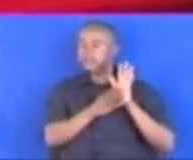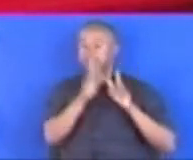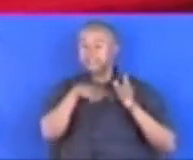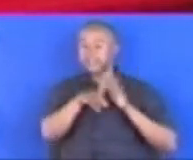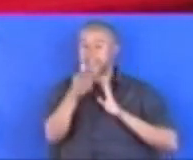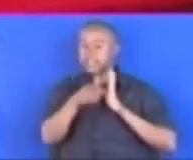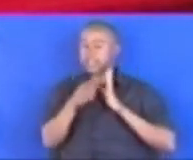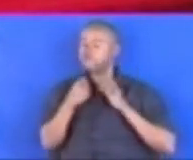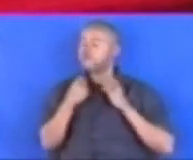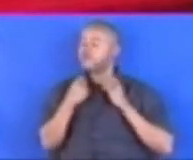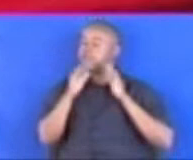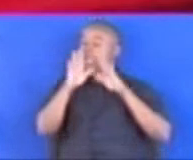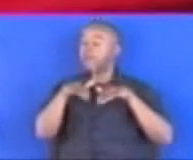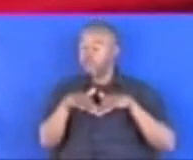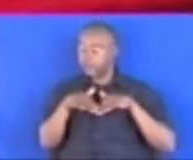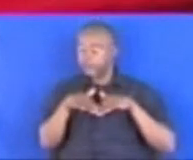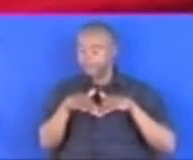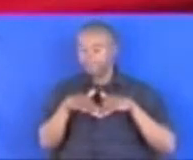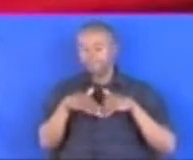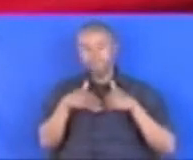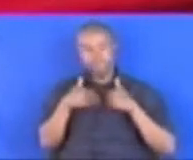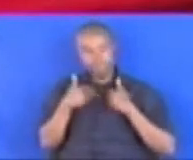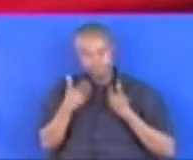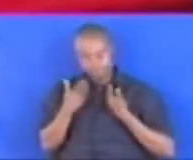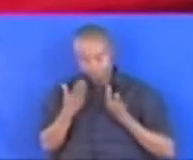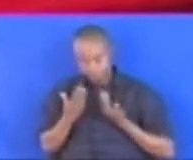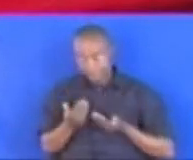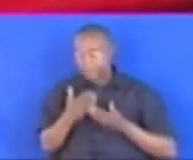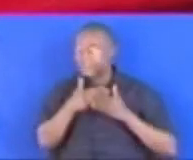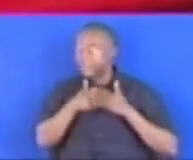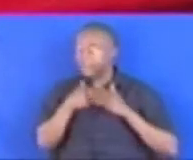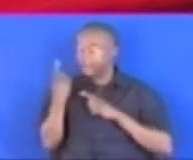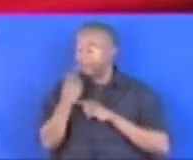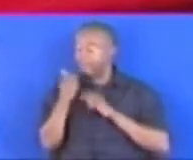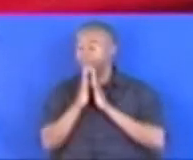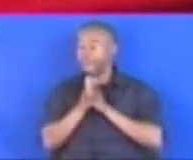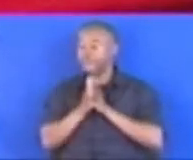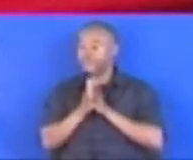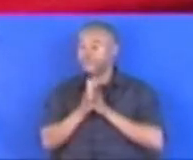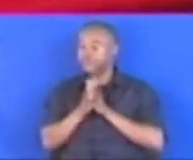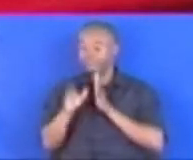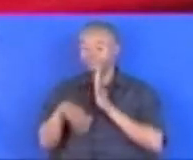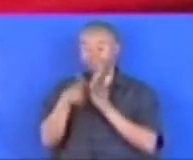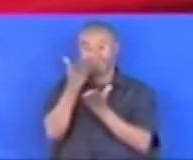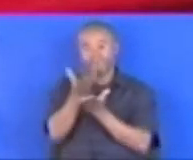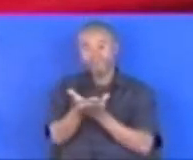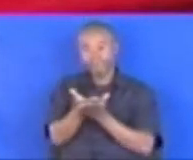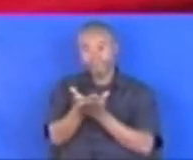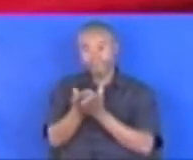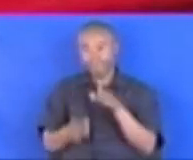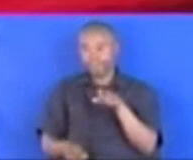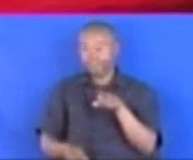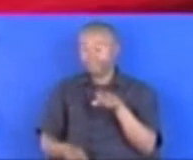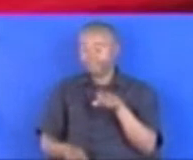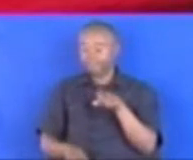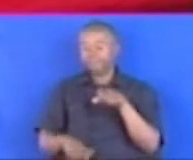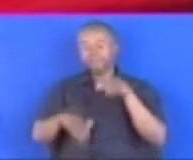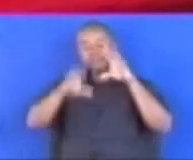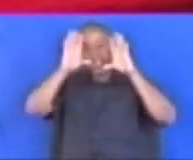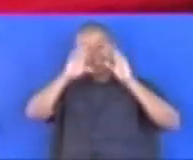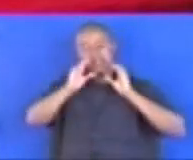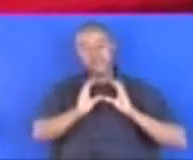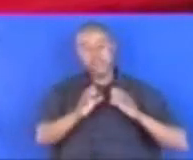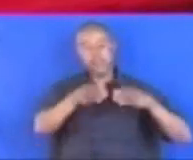za Bunge toleo la Juni 2020, napenda kushukuru kuwasilisha mbele ya Bunge lako tukufu taarifa ya